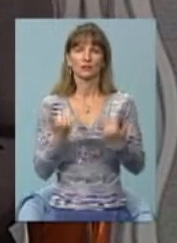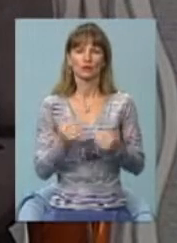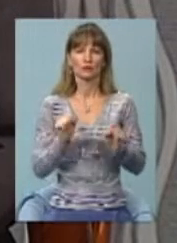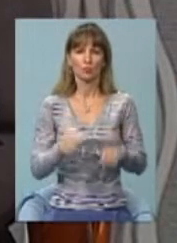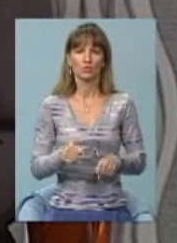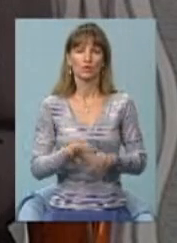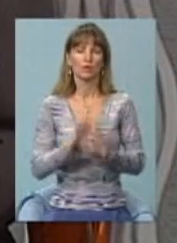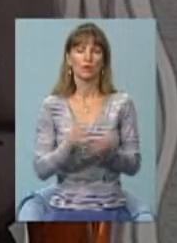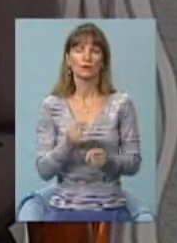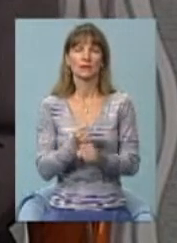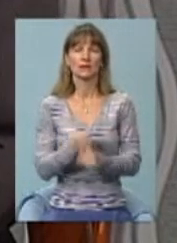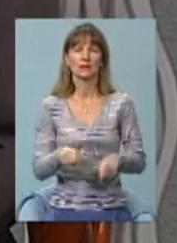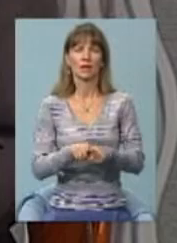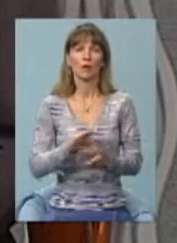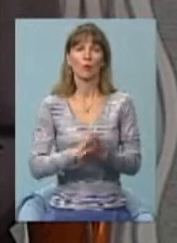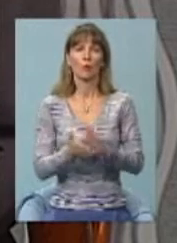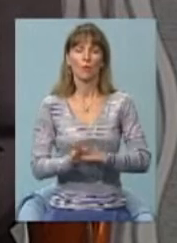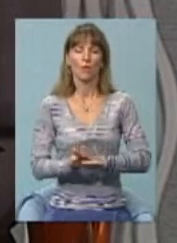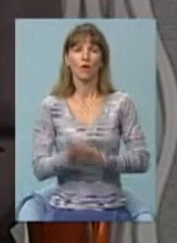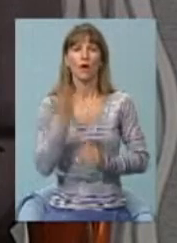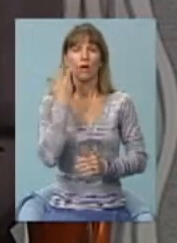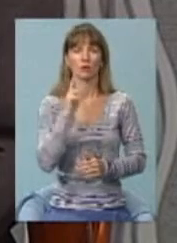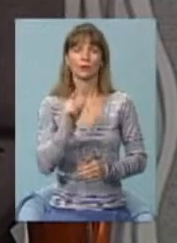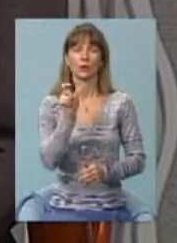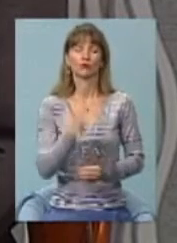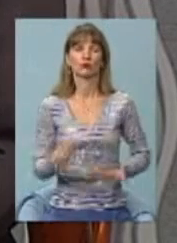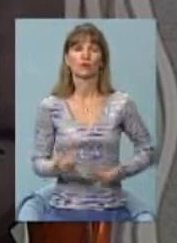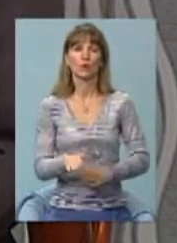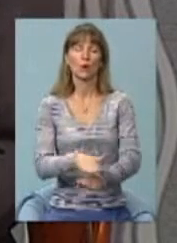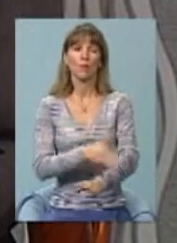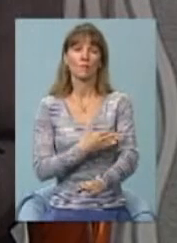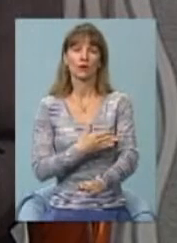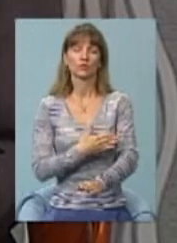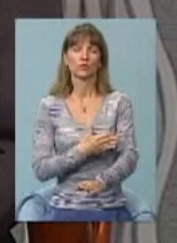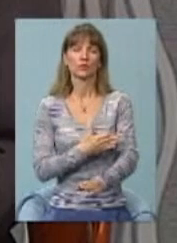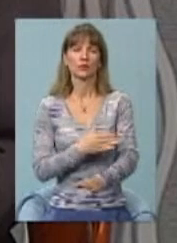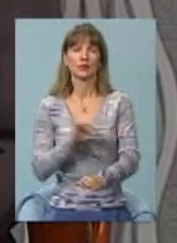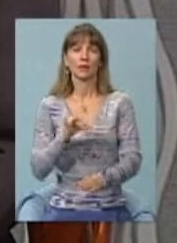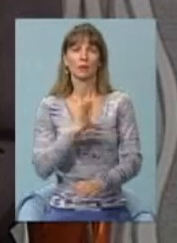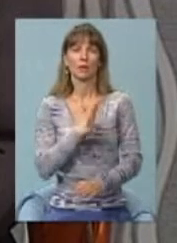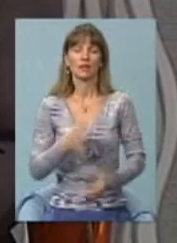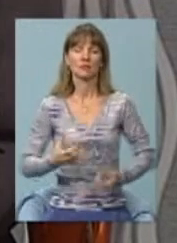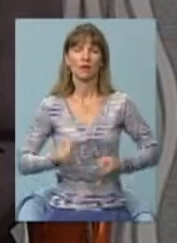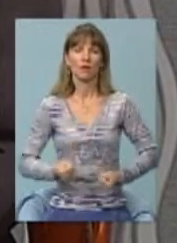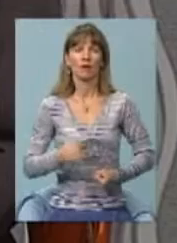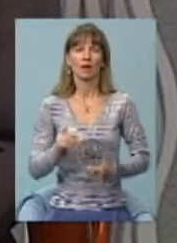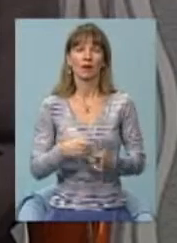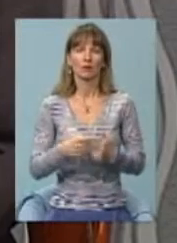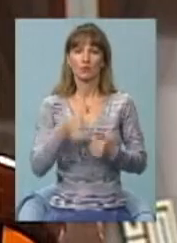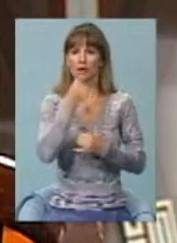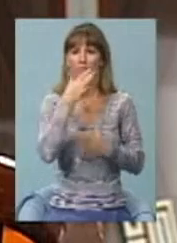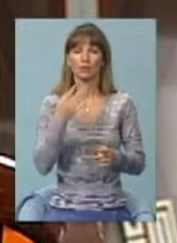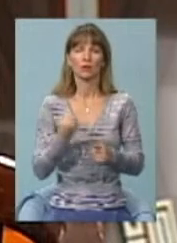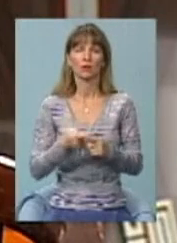взагалі зробити такі певні умови, ну, коли б людина жила довше або ну, була здоровішою? Чи ми не можемо от якось